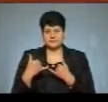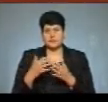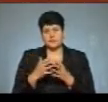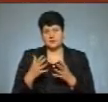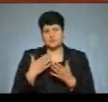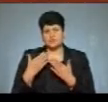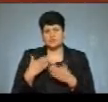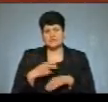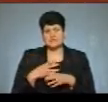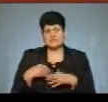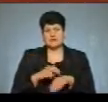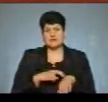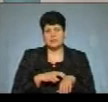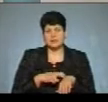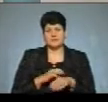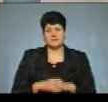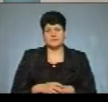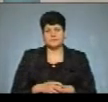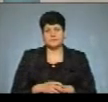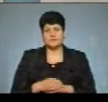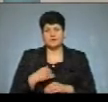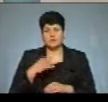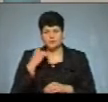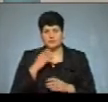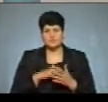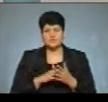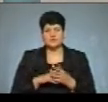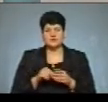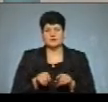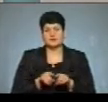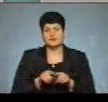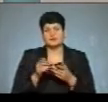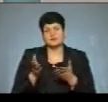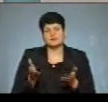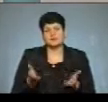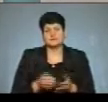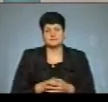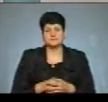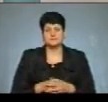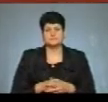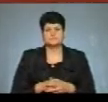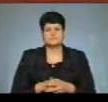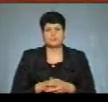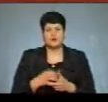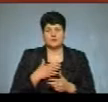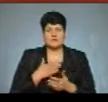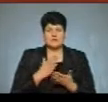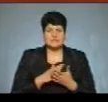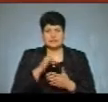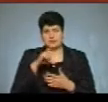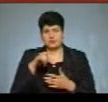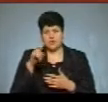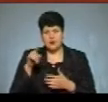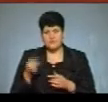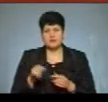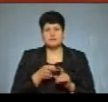так, а не одразу телефонують вже на швидку. Ну, думаю, що причиною є саме таке. В нас є також інфографіка